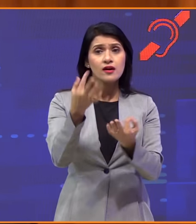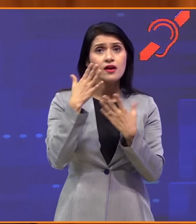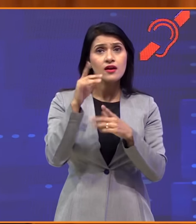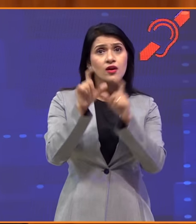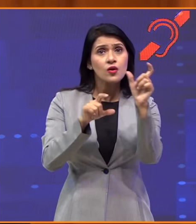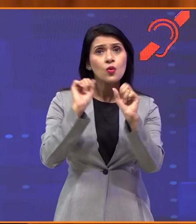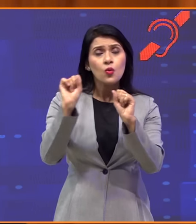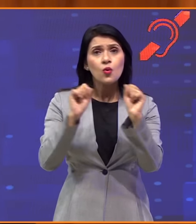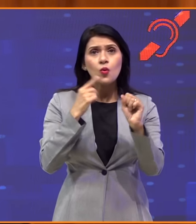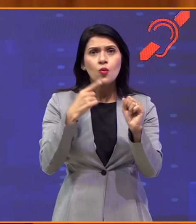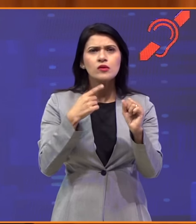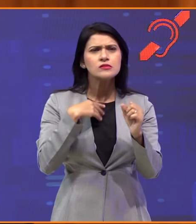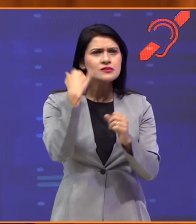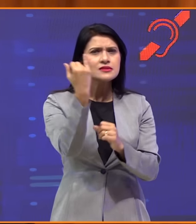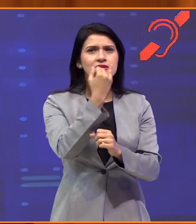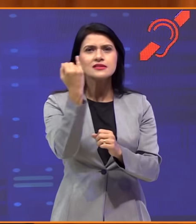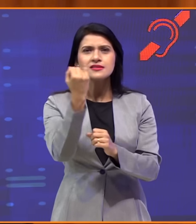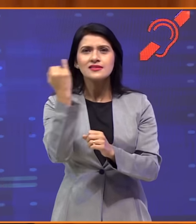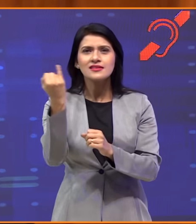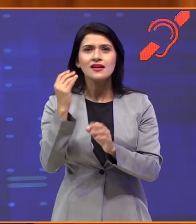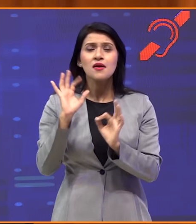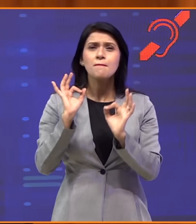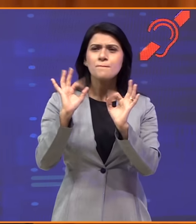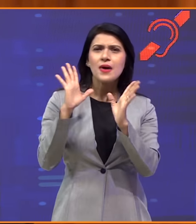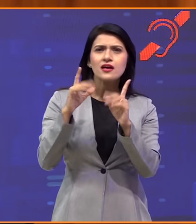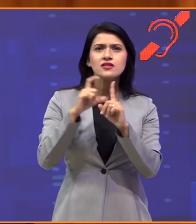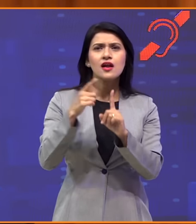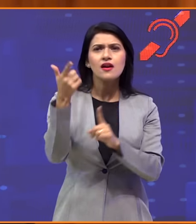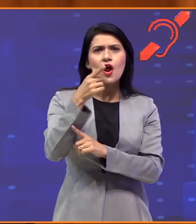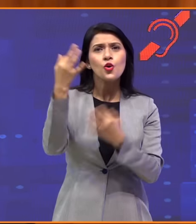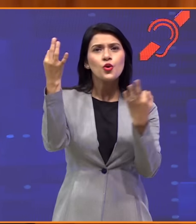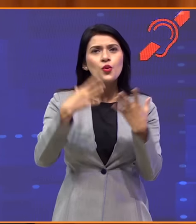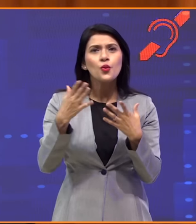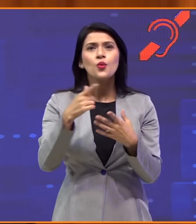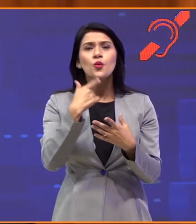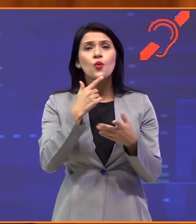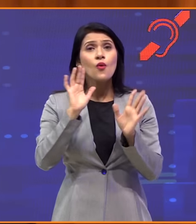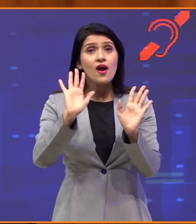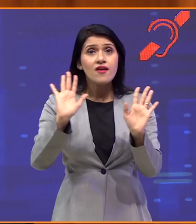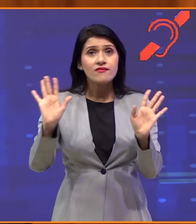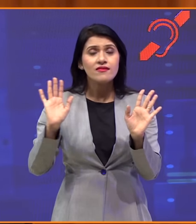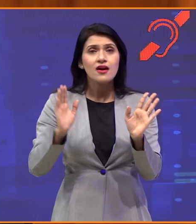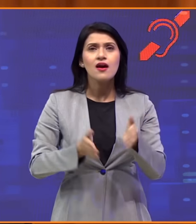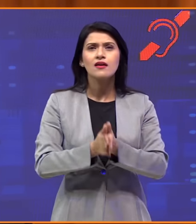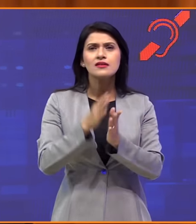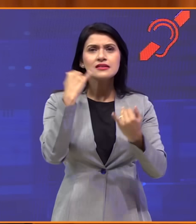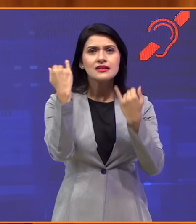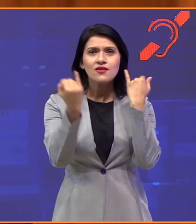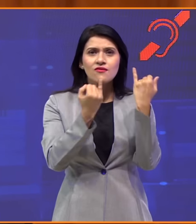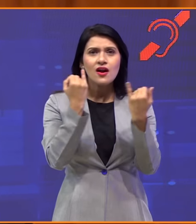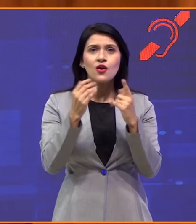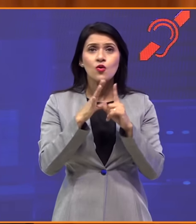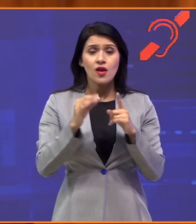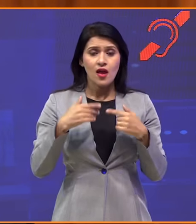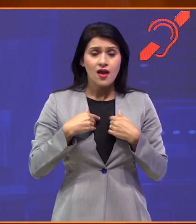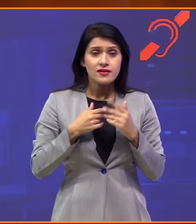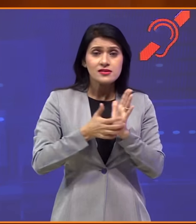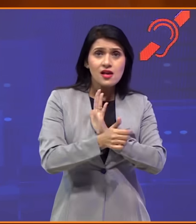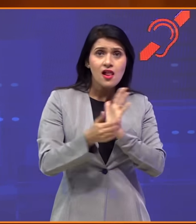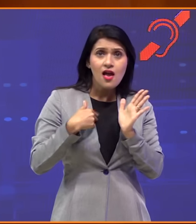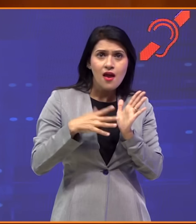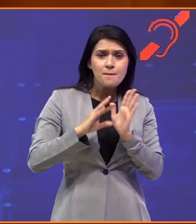अब मैं उनको इधर उधर से ढूंढता रहता हूं कि कोई बढ़िया नया डायरेक्टर मिले जो मेरे मेरे पास जो है उसको